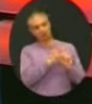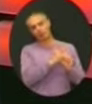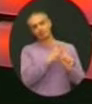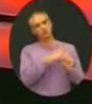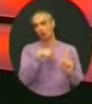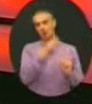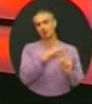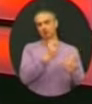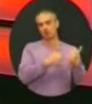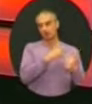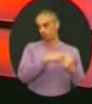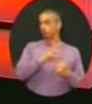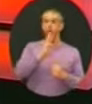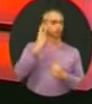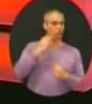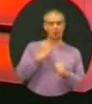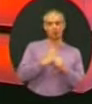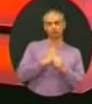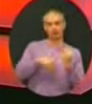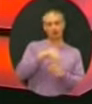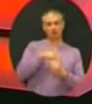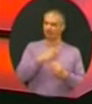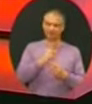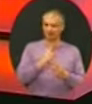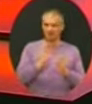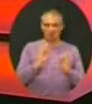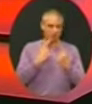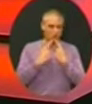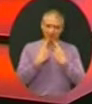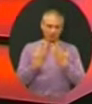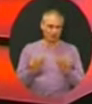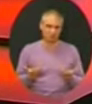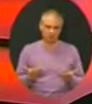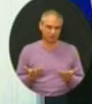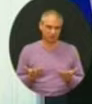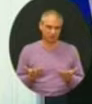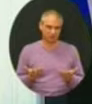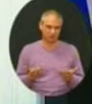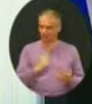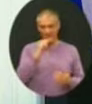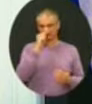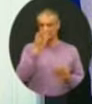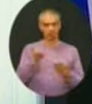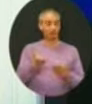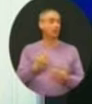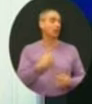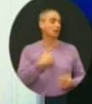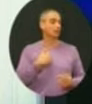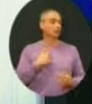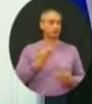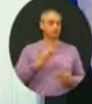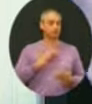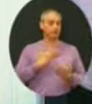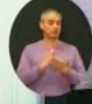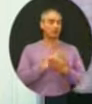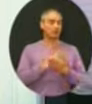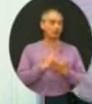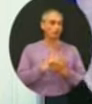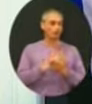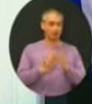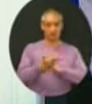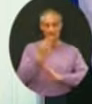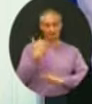להתמודד, שלי יחימוביץ' עושה קומבינות, זה לא בדיוק דיון, נכון? זה לא דיון שאתה גאה בו. אני קיבלתי החלטה